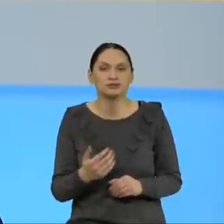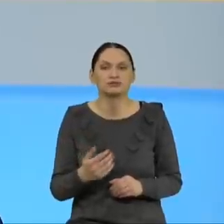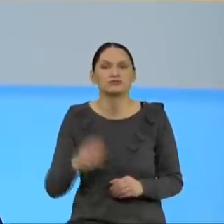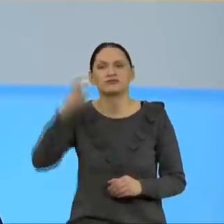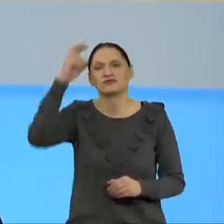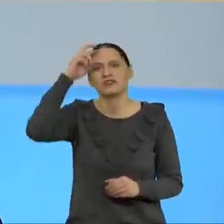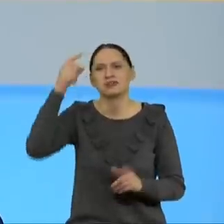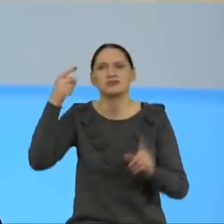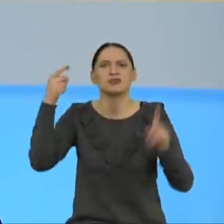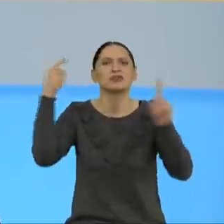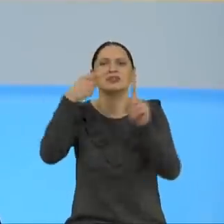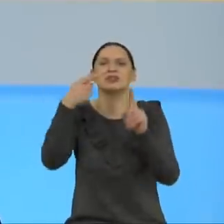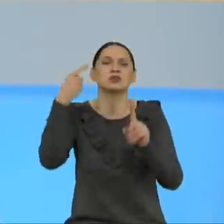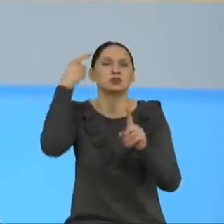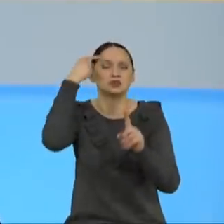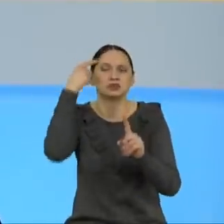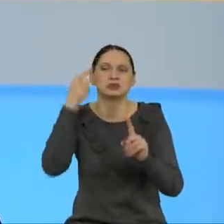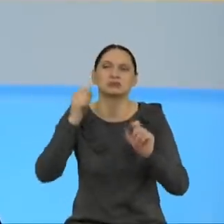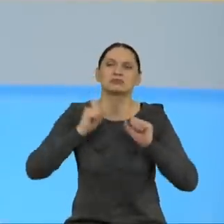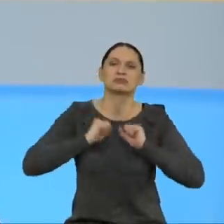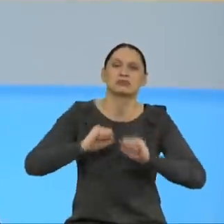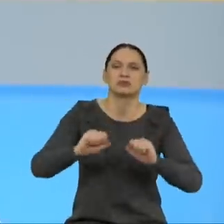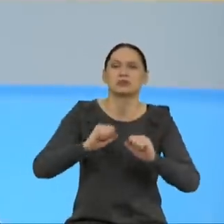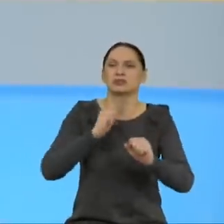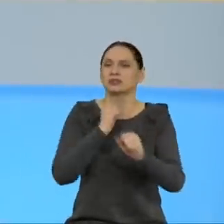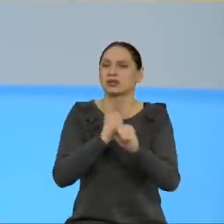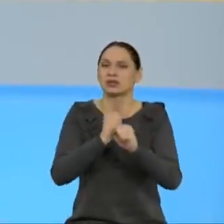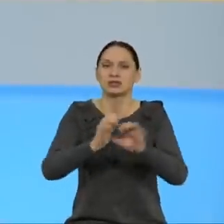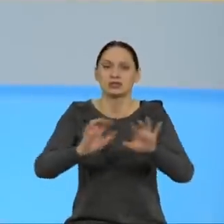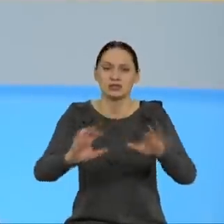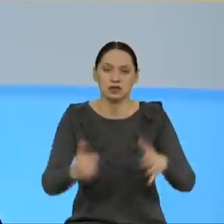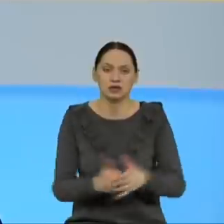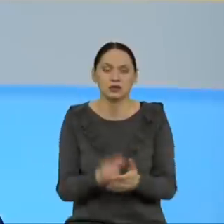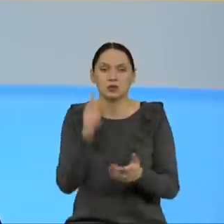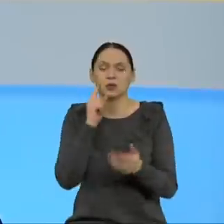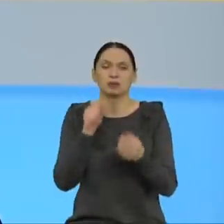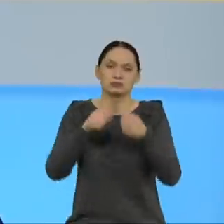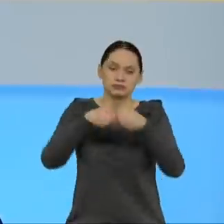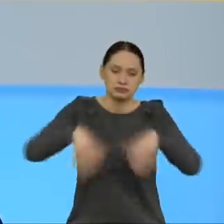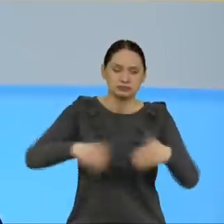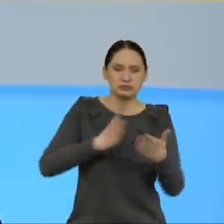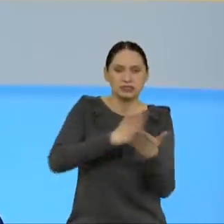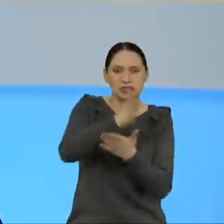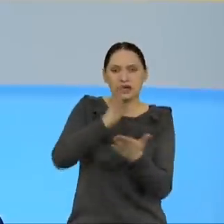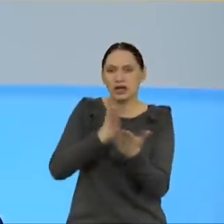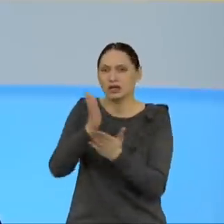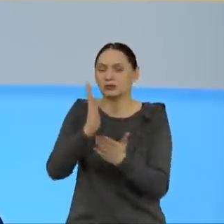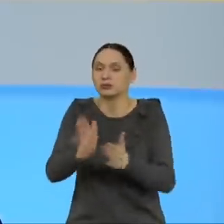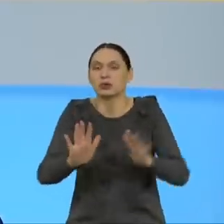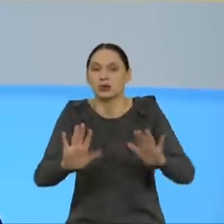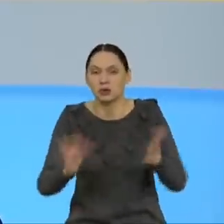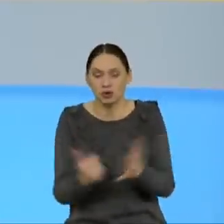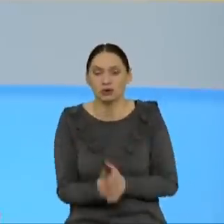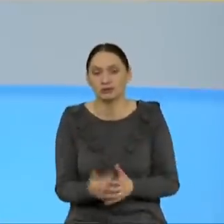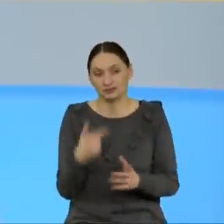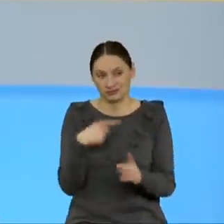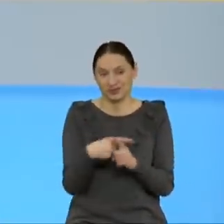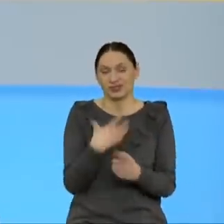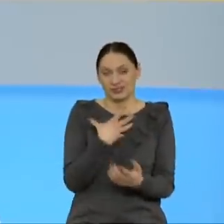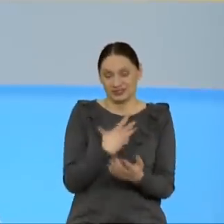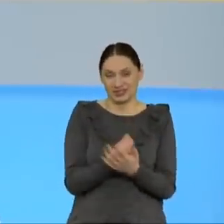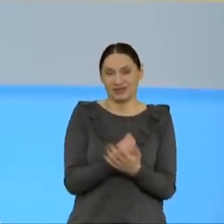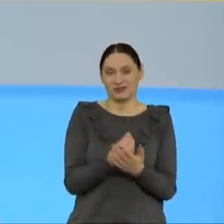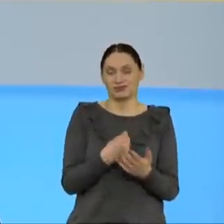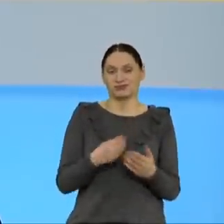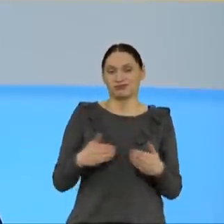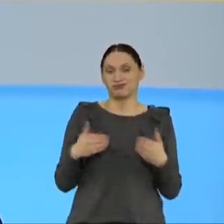mums norisi išgirsti keletą konkrečių bent jau krypčių gairių, ko norim. Ir aišku, mes turime savo ir konkrečius pasiūlymus, kaip mes